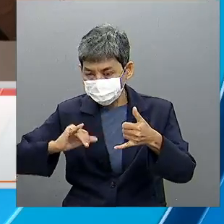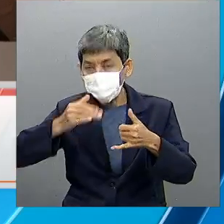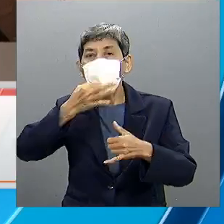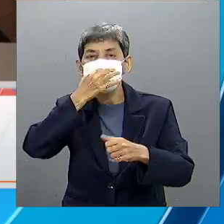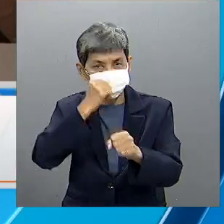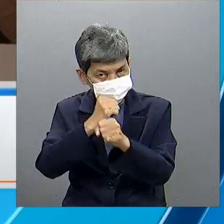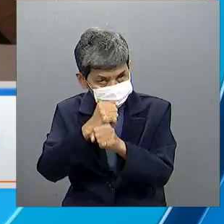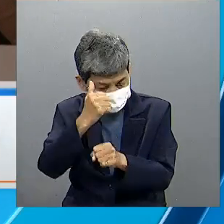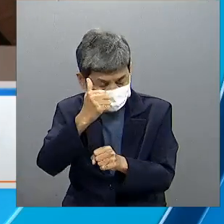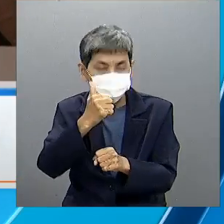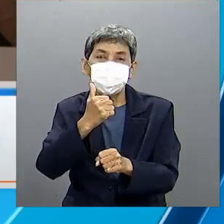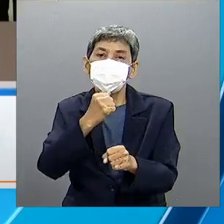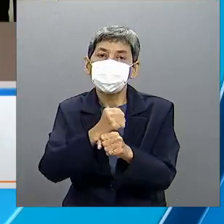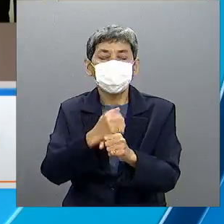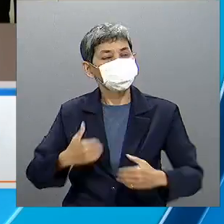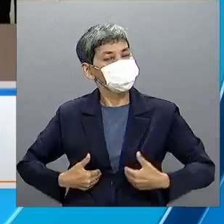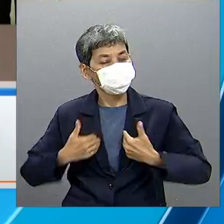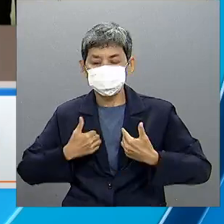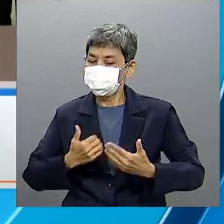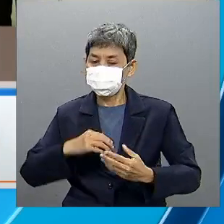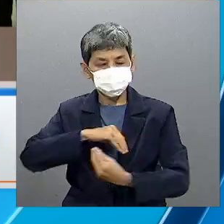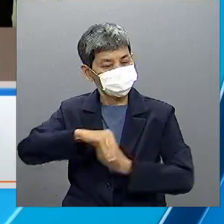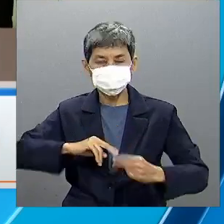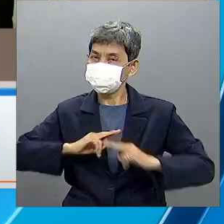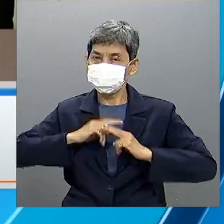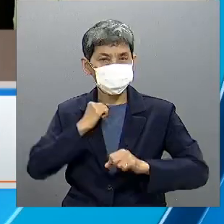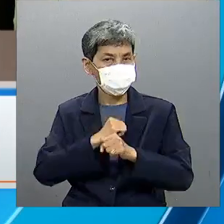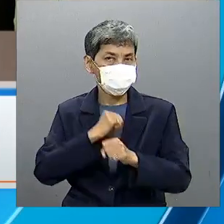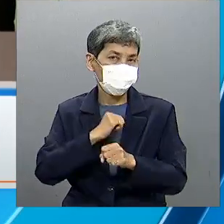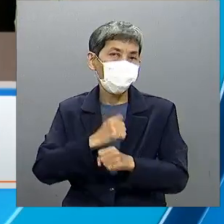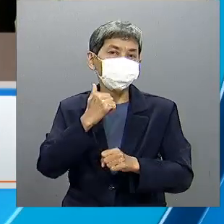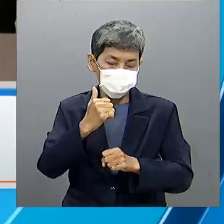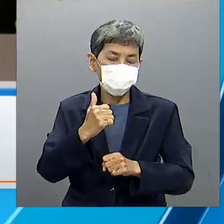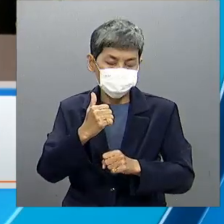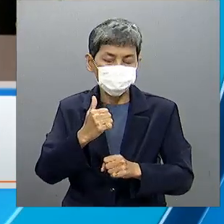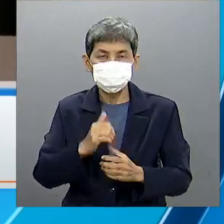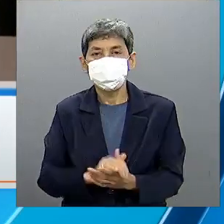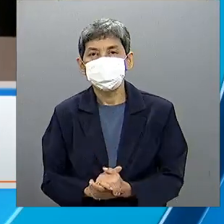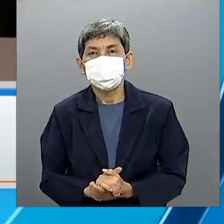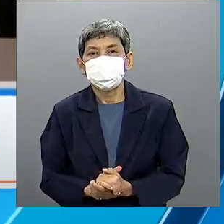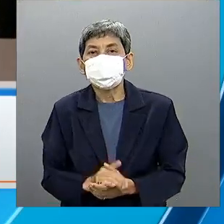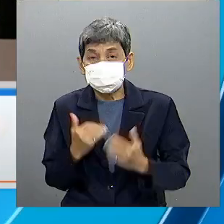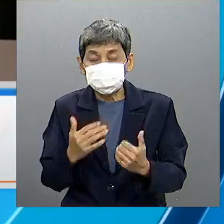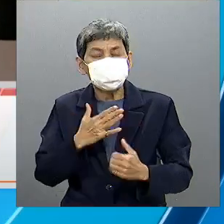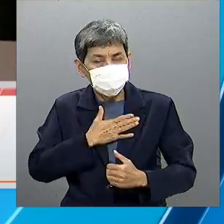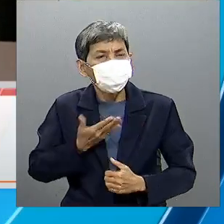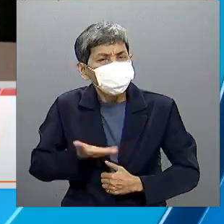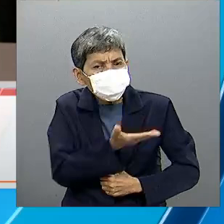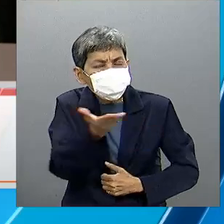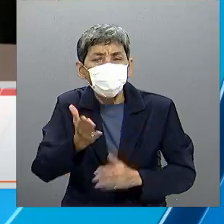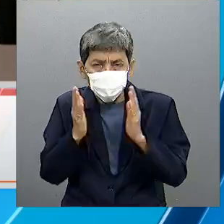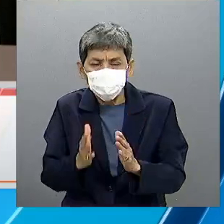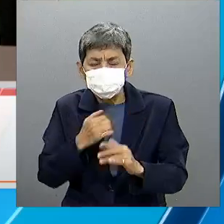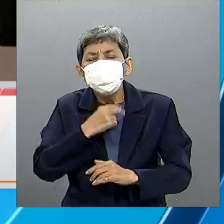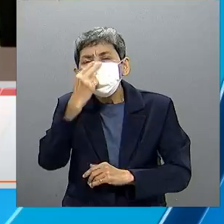ช้ซัพพอร์ตชีวิตของเขาได้หรือเขาจะนำความรู้ตรงนี้ไปซัพพอร์ตคนรอบข้างของเขาก็ได้ก็เลยอยากจะชวนทุกคนนะคะมองภาพรวม